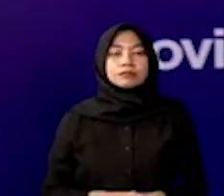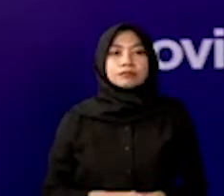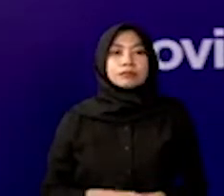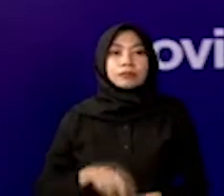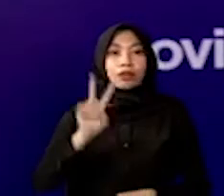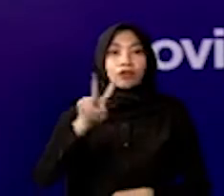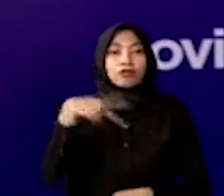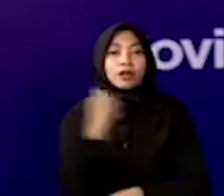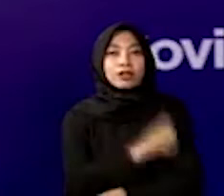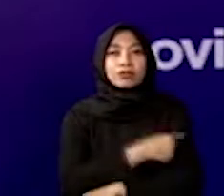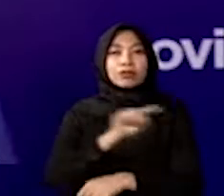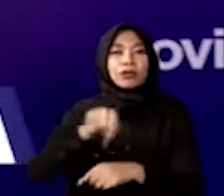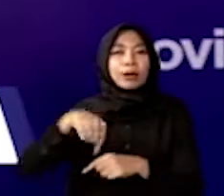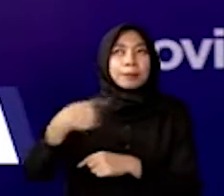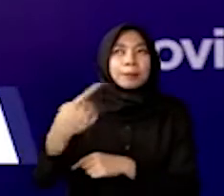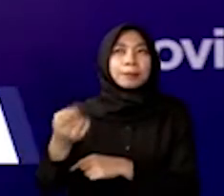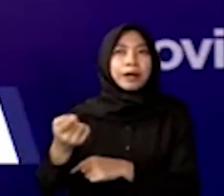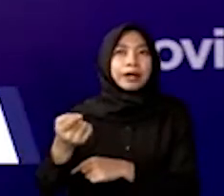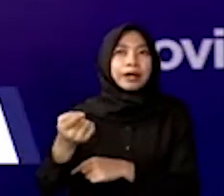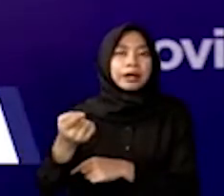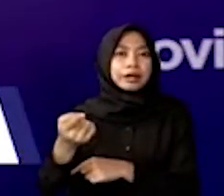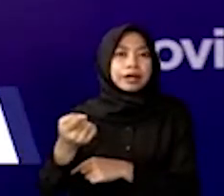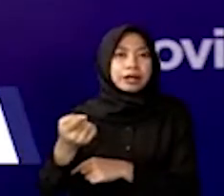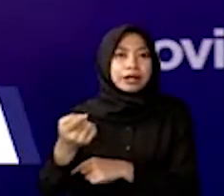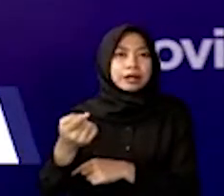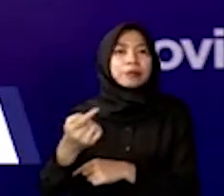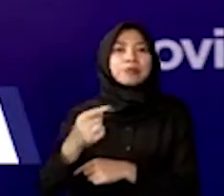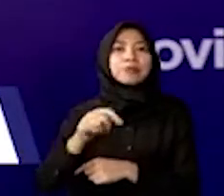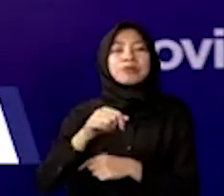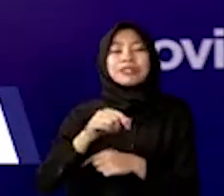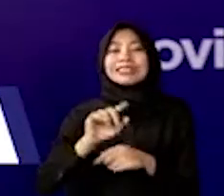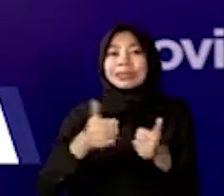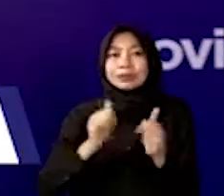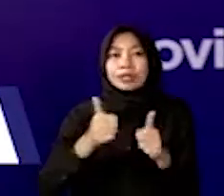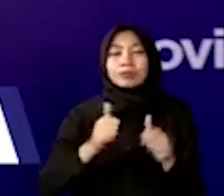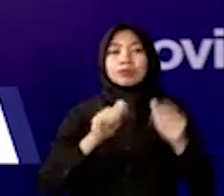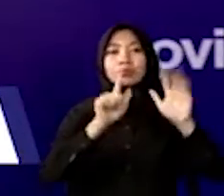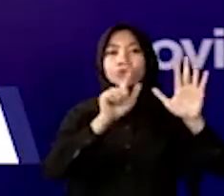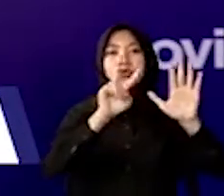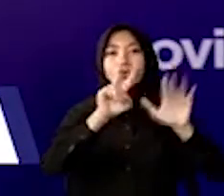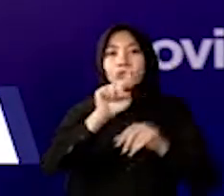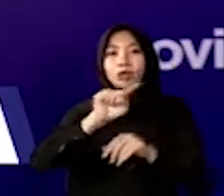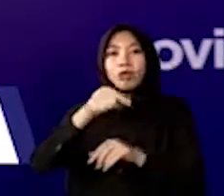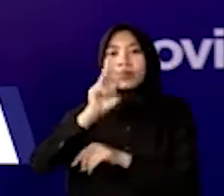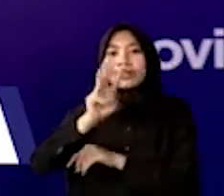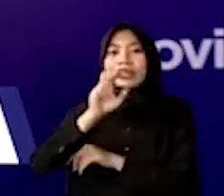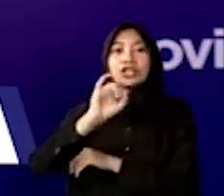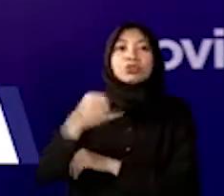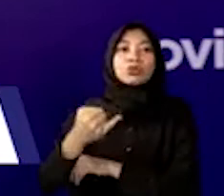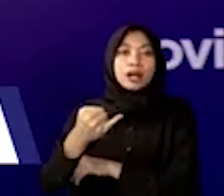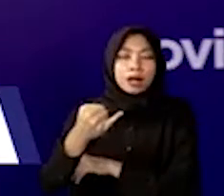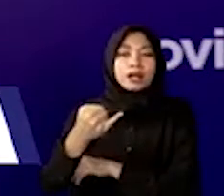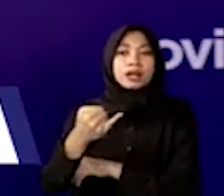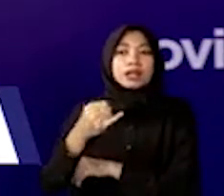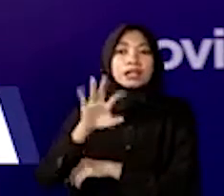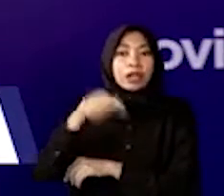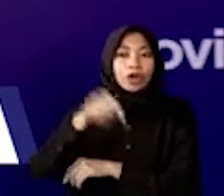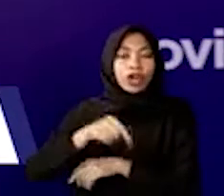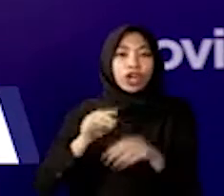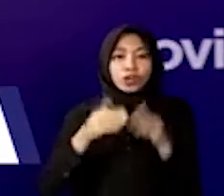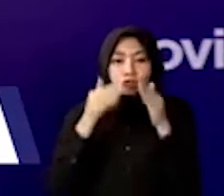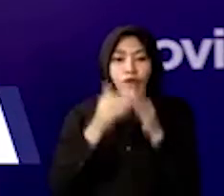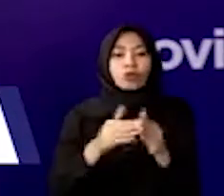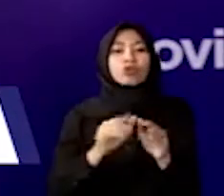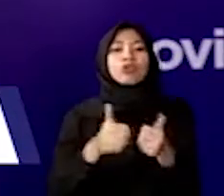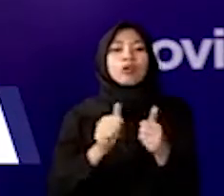2 sampai dengan Kuartal 4 itu disiapkan 271,3 juta dan tahun ini diharapkan 30